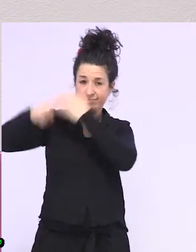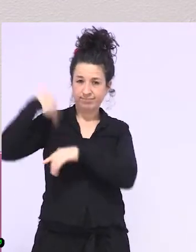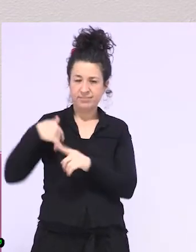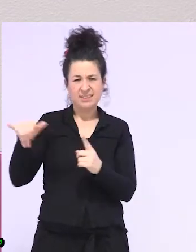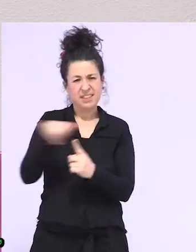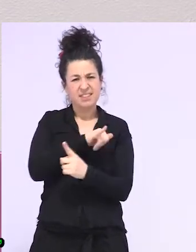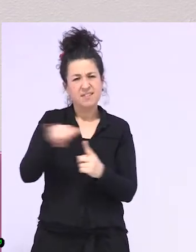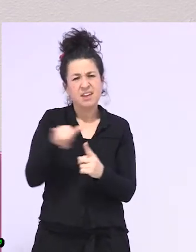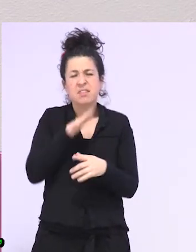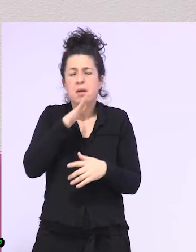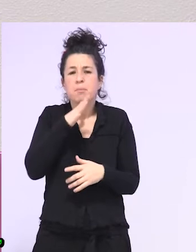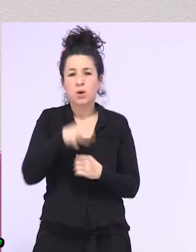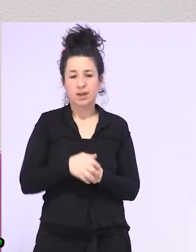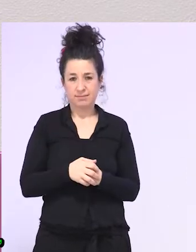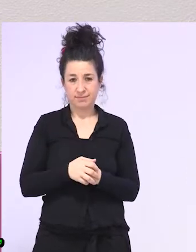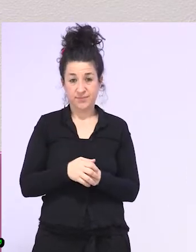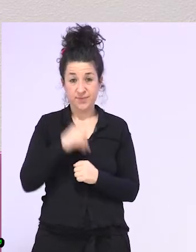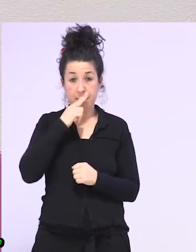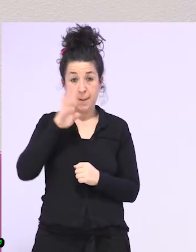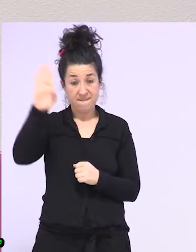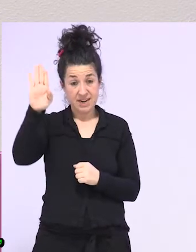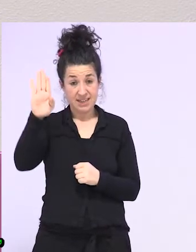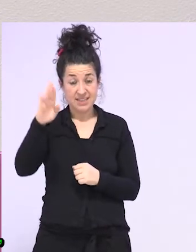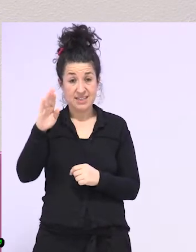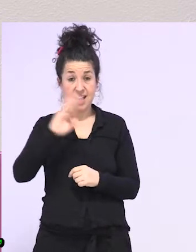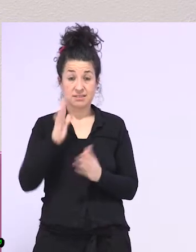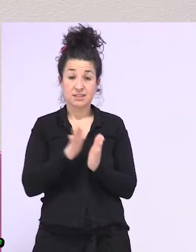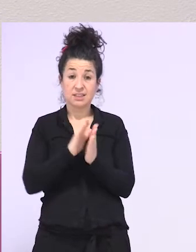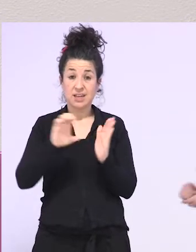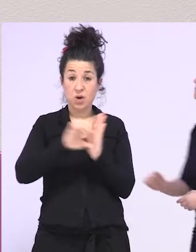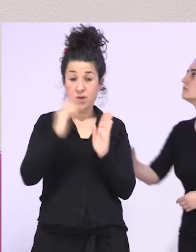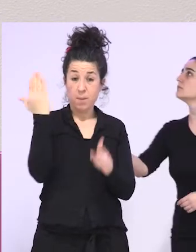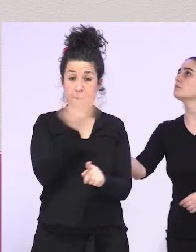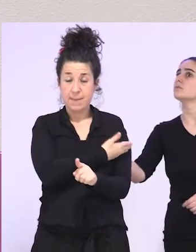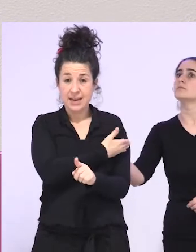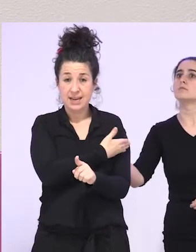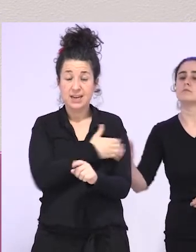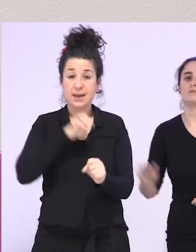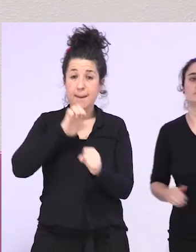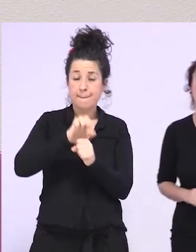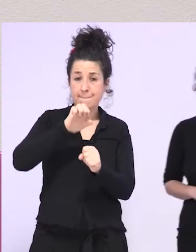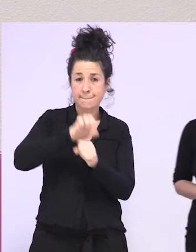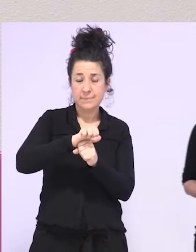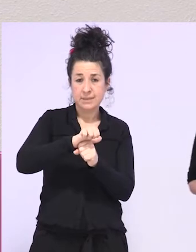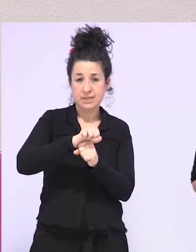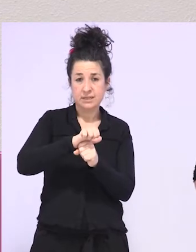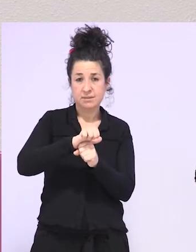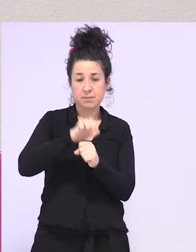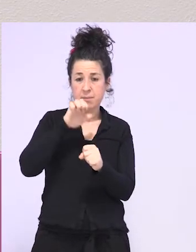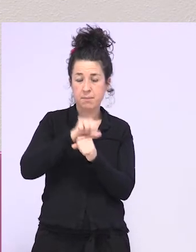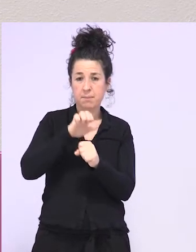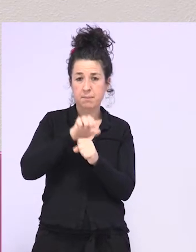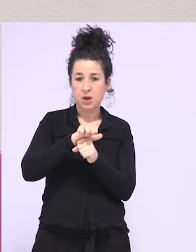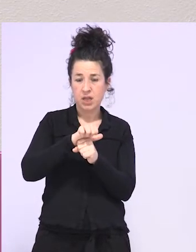garaian, zigorko de frankistan, bortxaketa edo biolazioa bere garaian, zen definizioz, eta ordun gazteleraz bakarrik antzegoen,